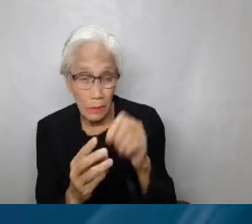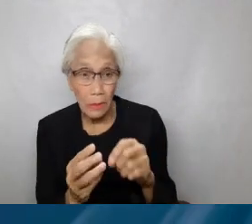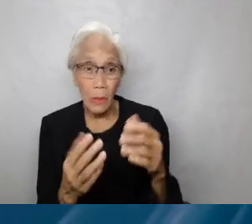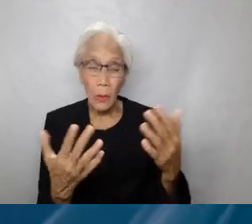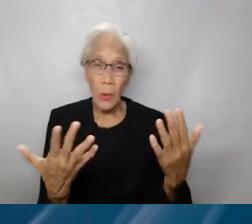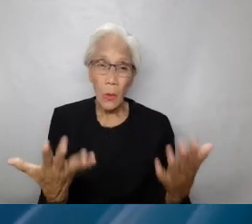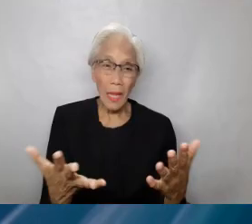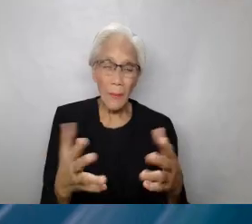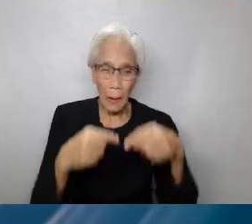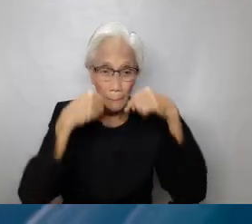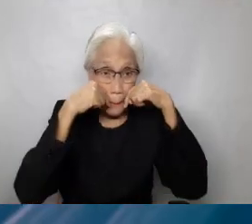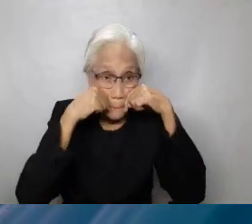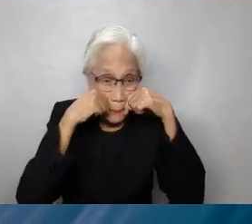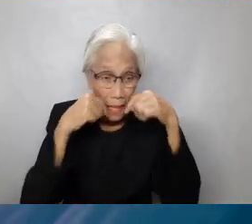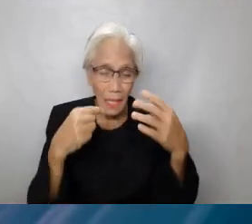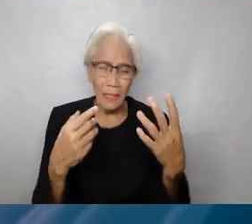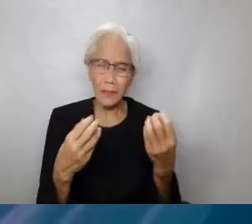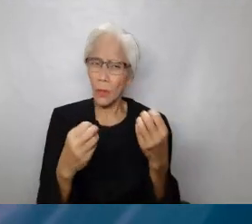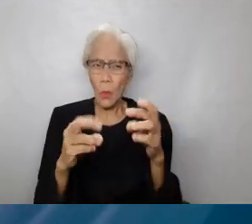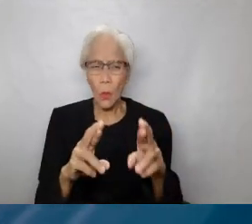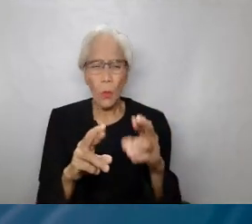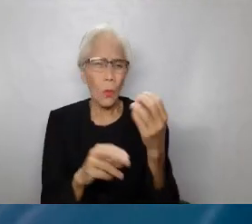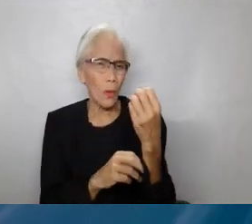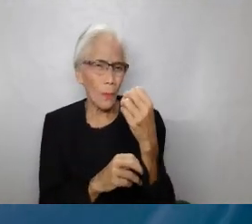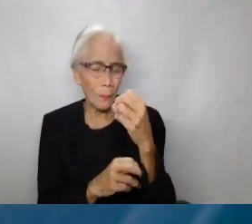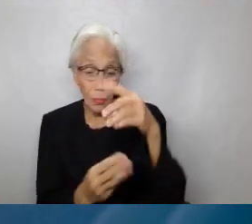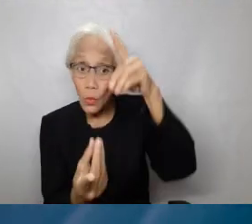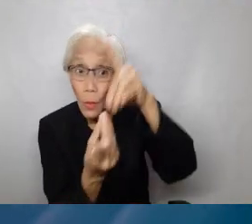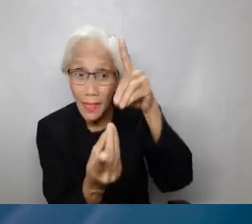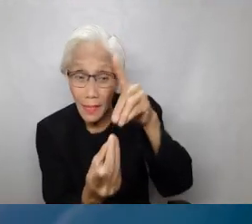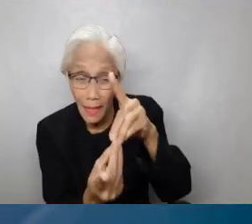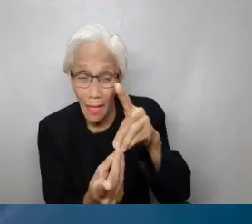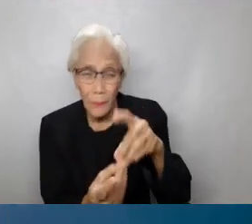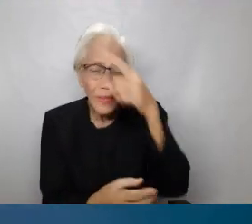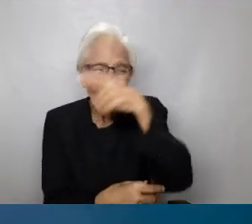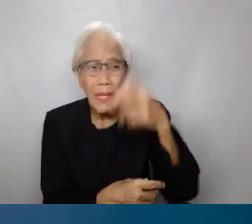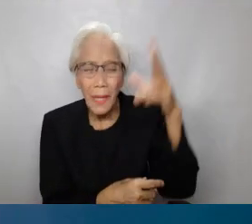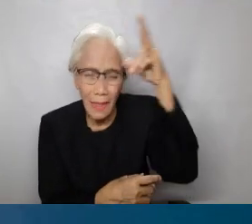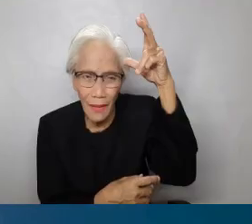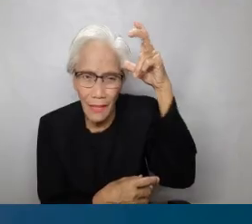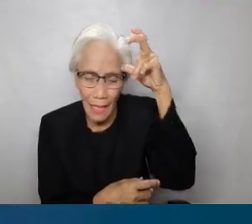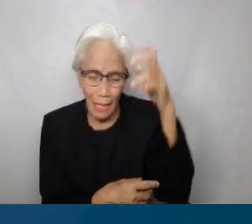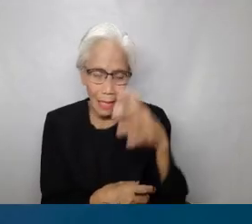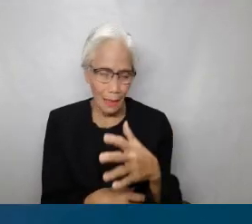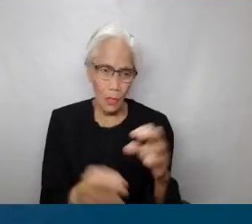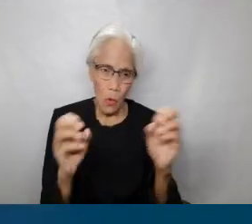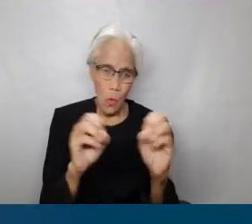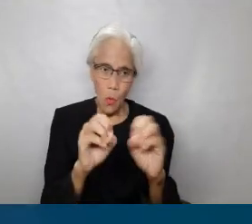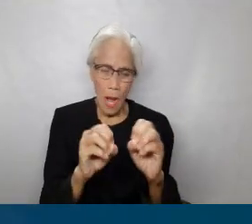warlocks, werewolves, or vampires ha. Wala ding mabait na duwende kasi mga demonyo po